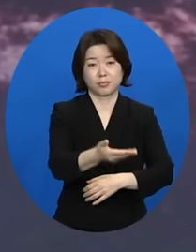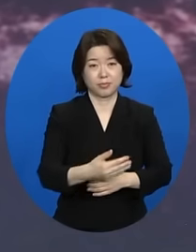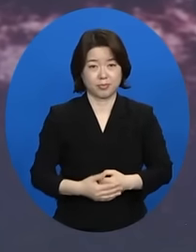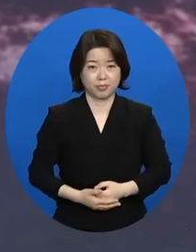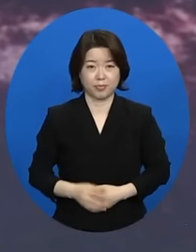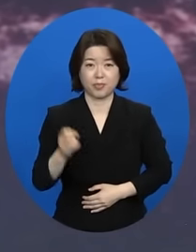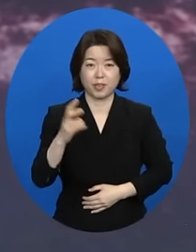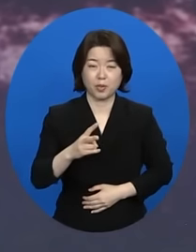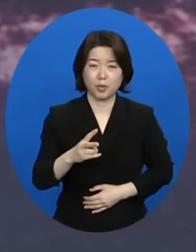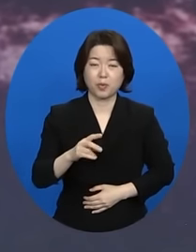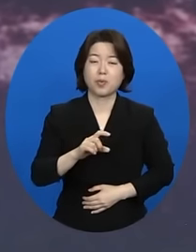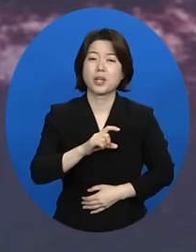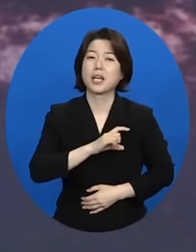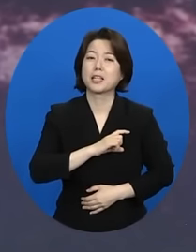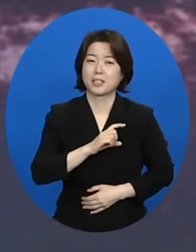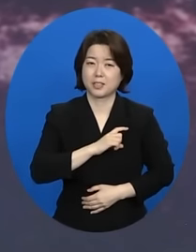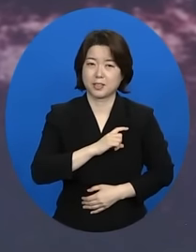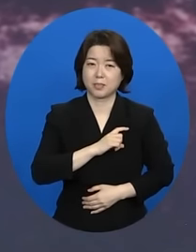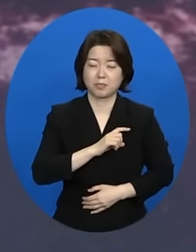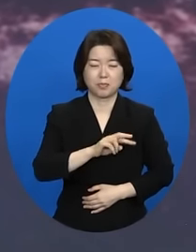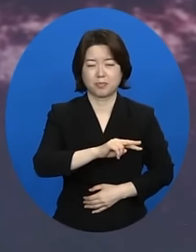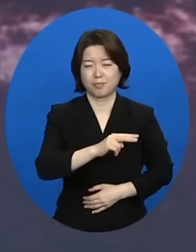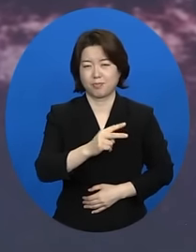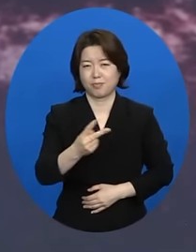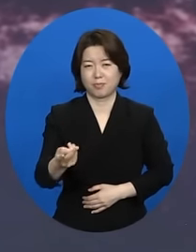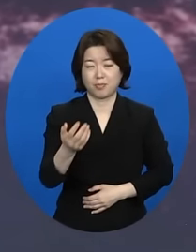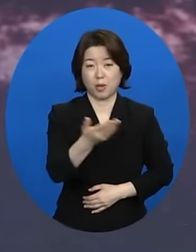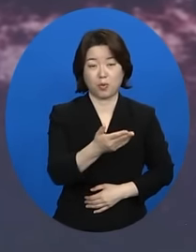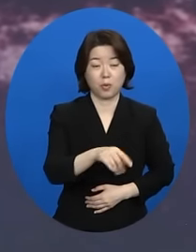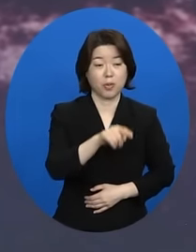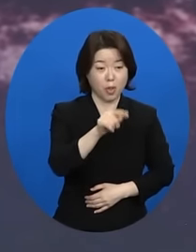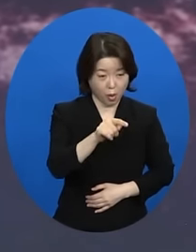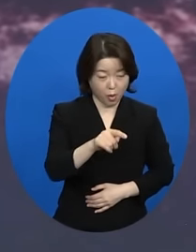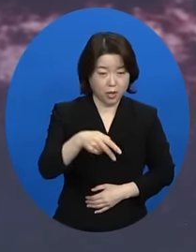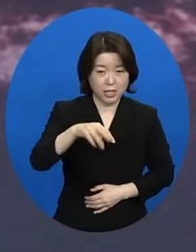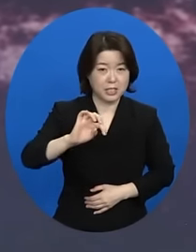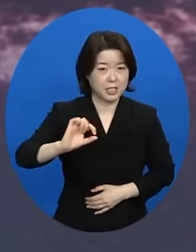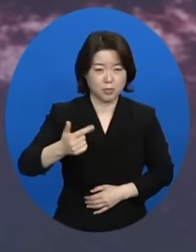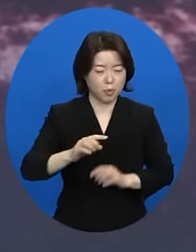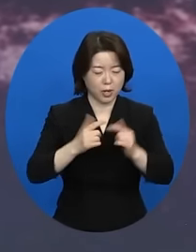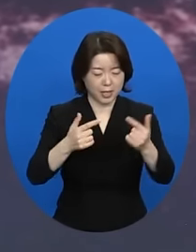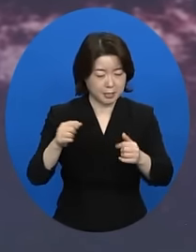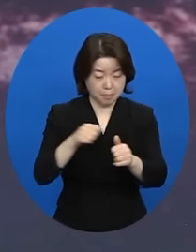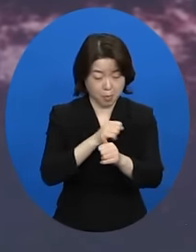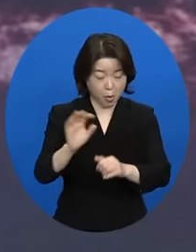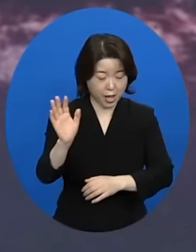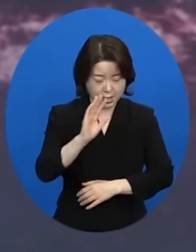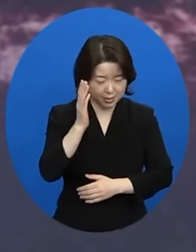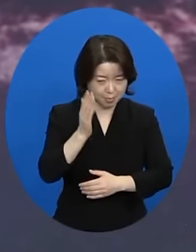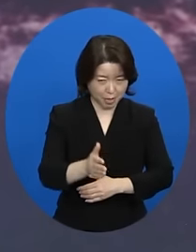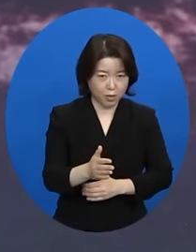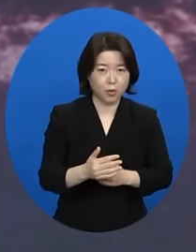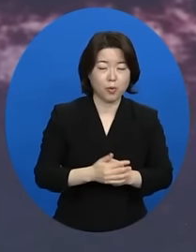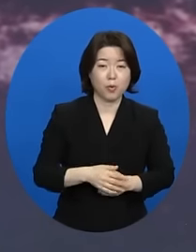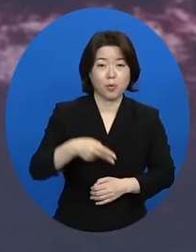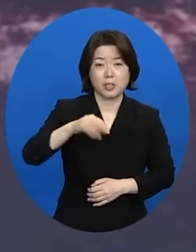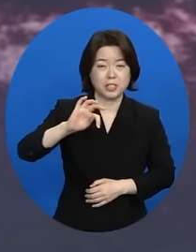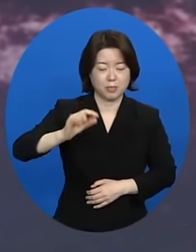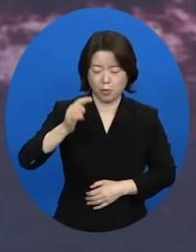그리고 그 이름을 바꾸시죠. 베드로야, 너는 그렇게 폭력성 있는 시몬이